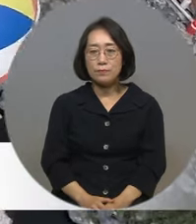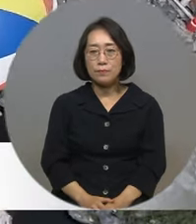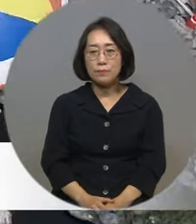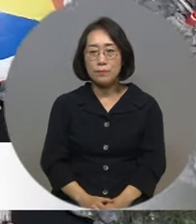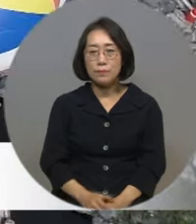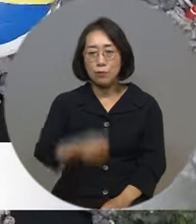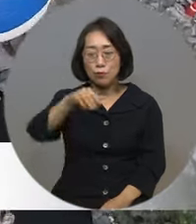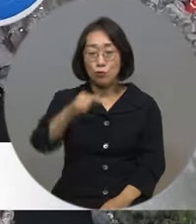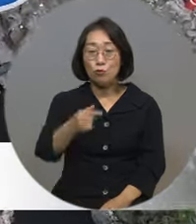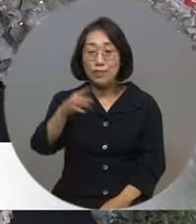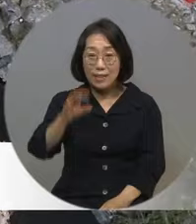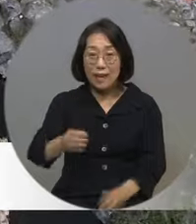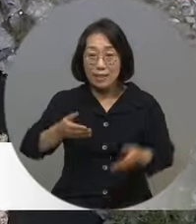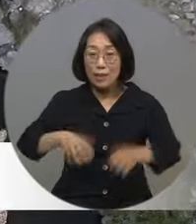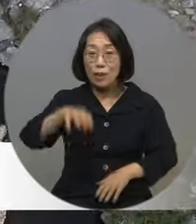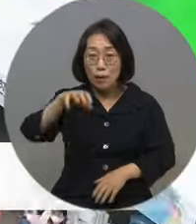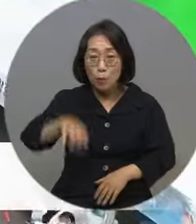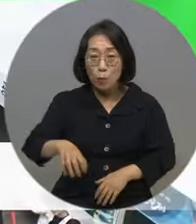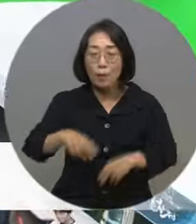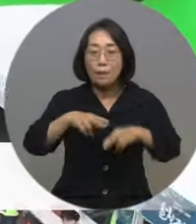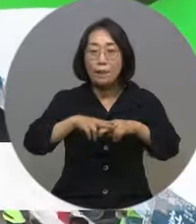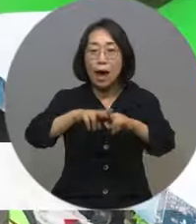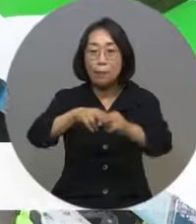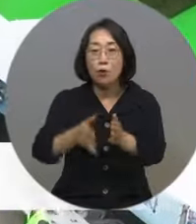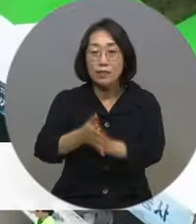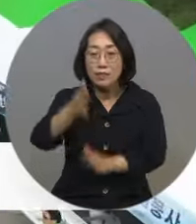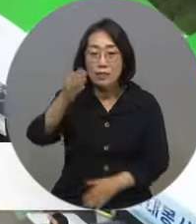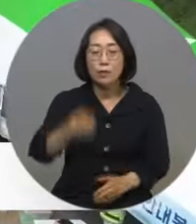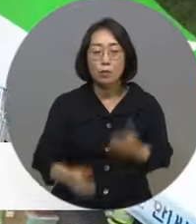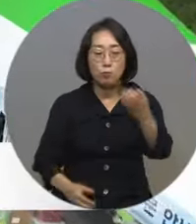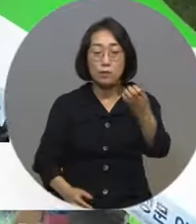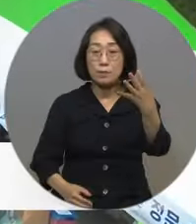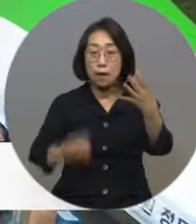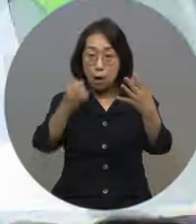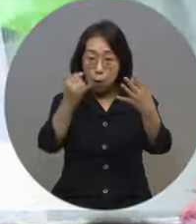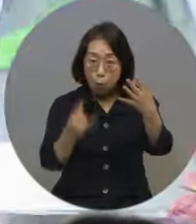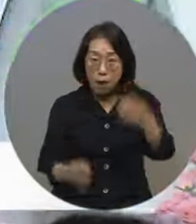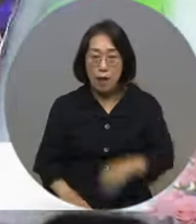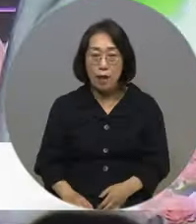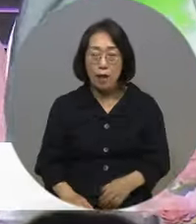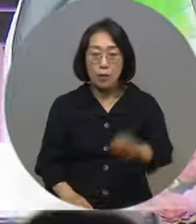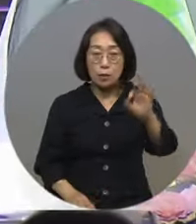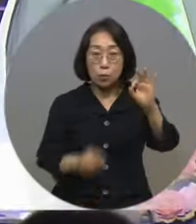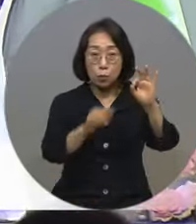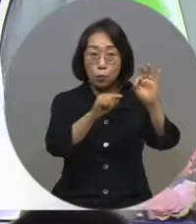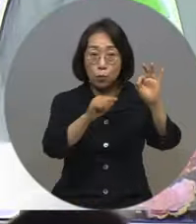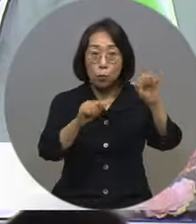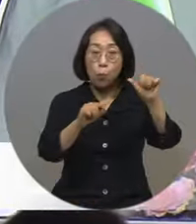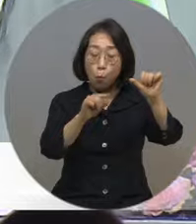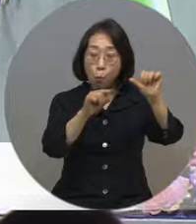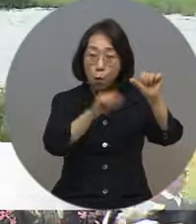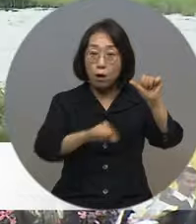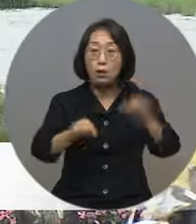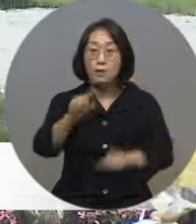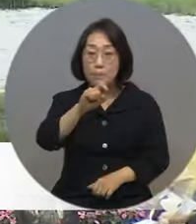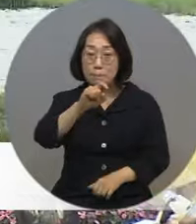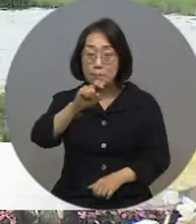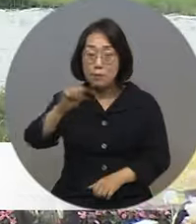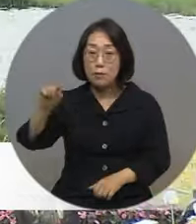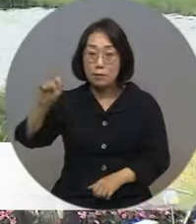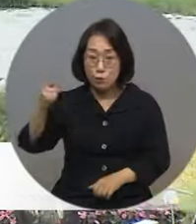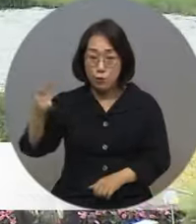춘향의 본고향인 전북특별자치도 남원시에서 제94회 남원춘향제가 10일부터 16일까지 7일간 방알루,